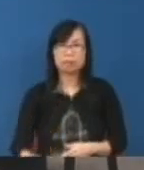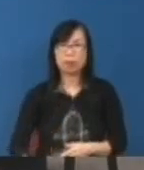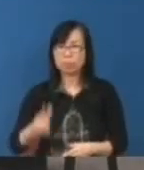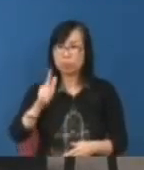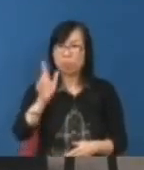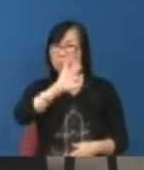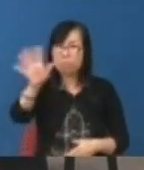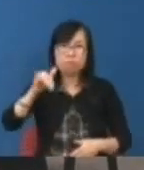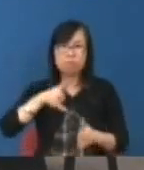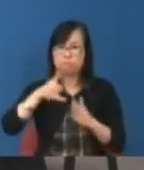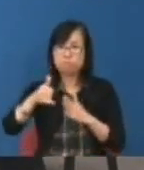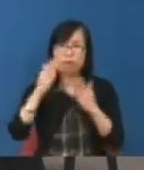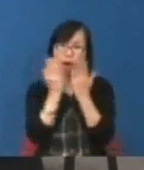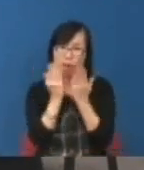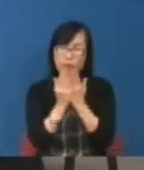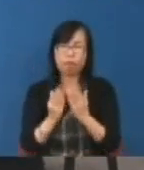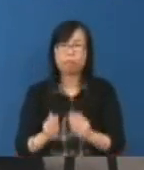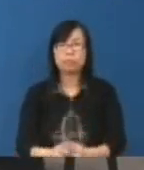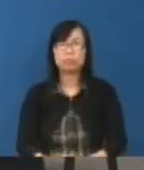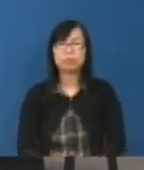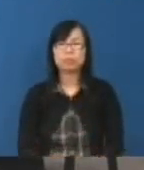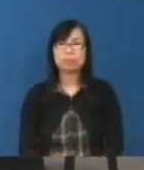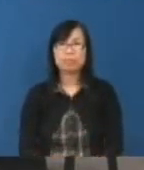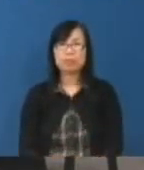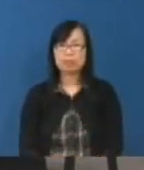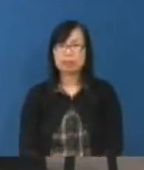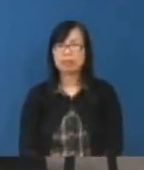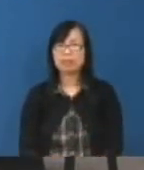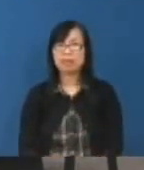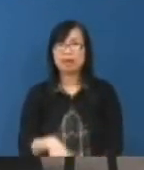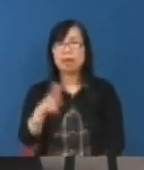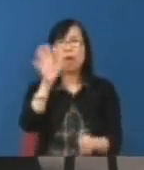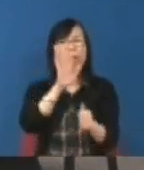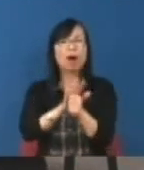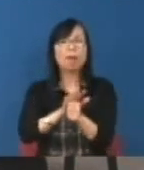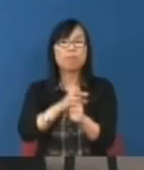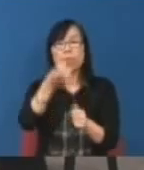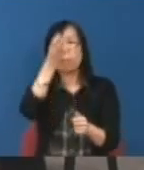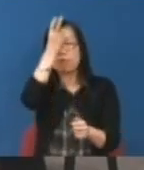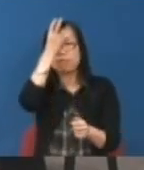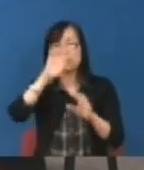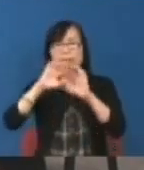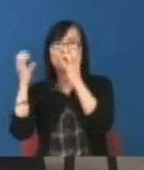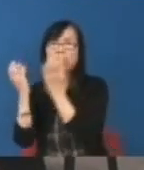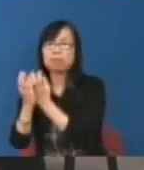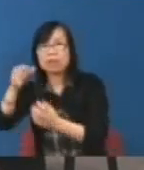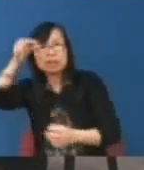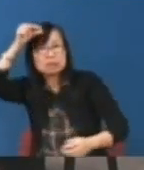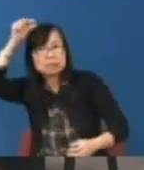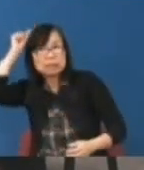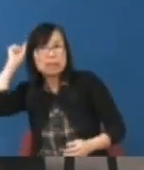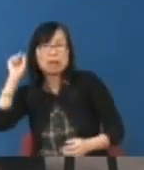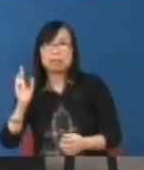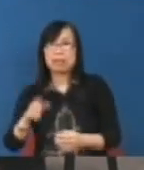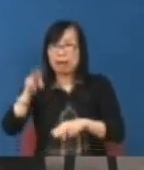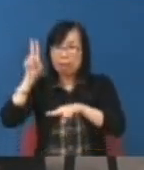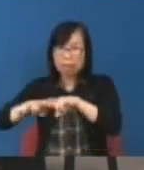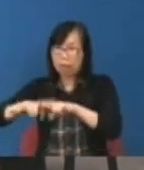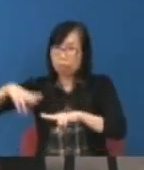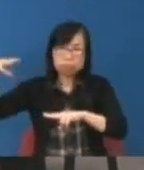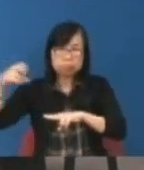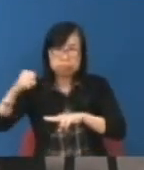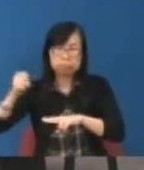明是 喂， 含羞 下台。其實好多講爸講媽都教壞細路㗎，係唔係啊？我覺得 咁啊，各位細路 係咯。 嗱，你唔好俾我教壞啊，